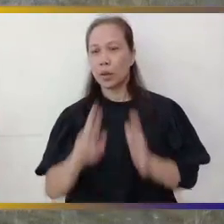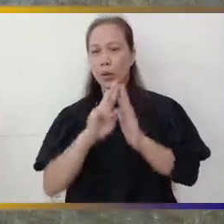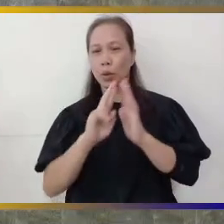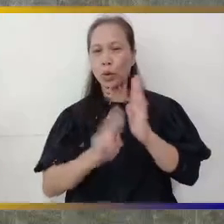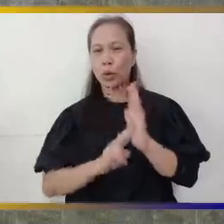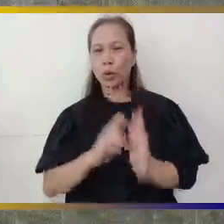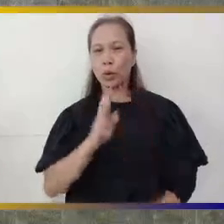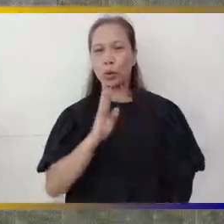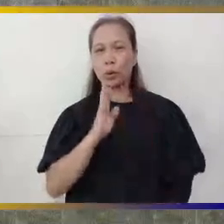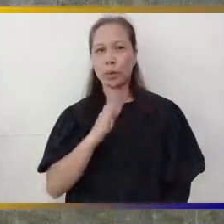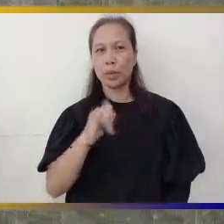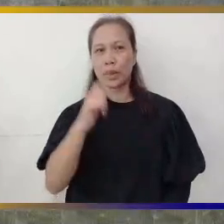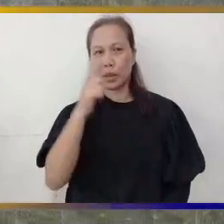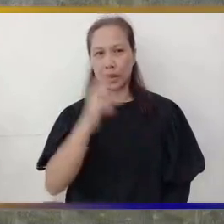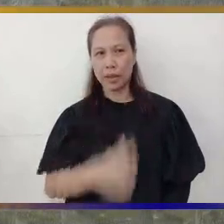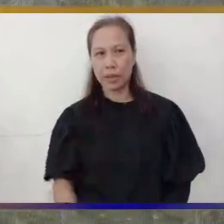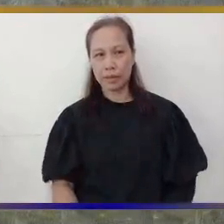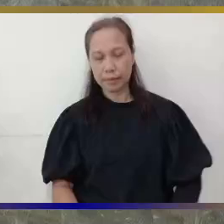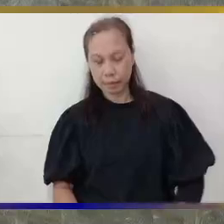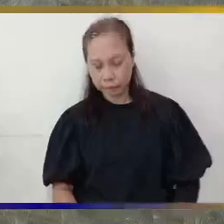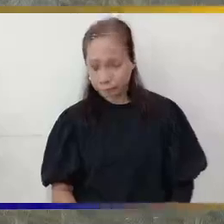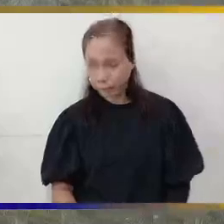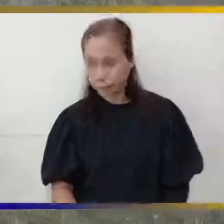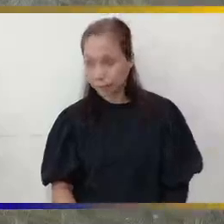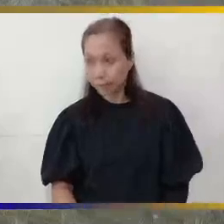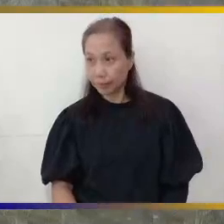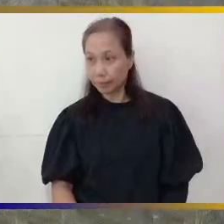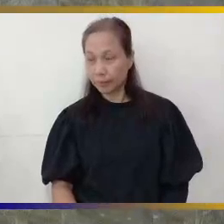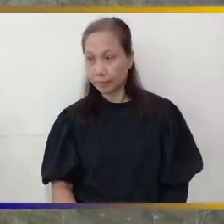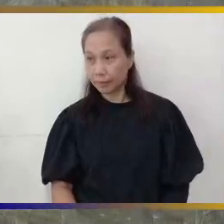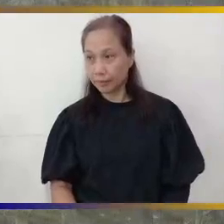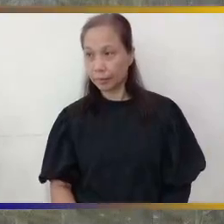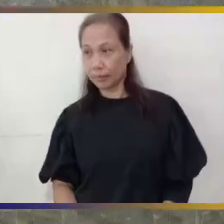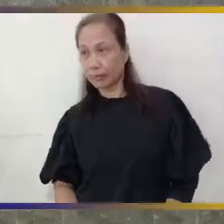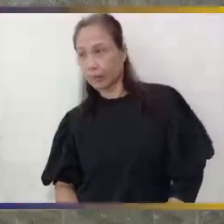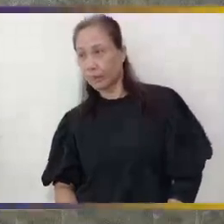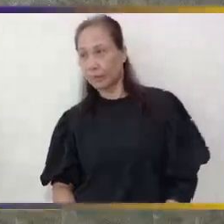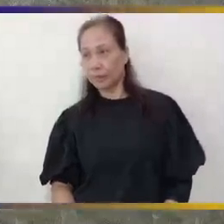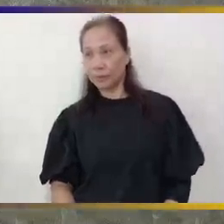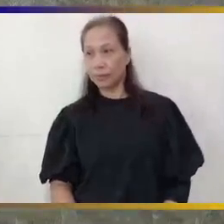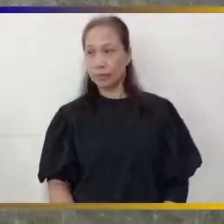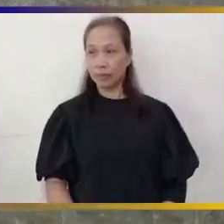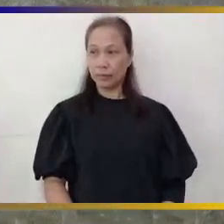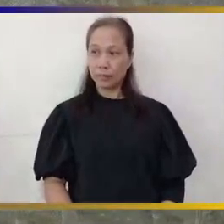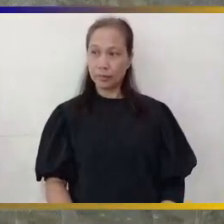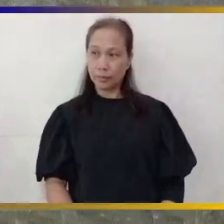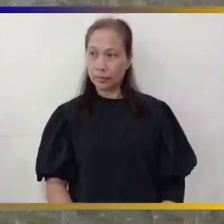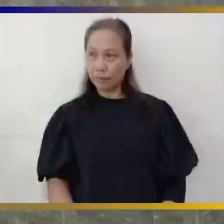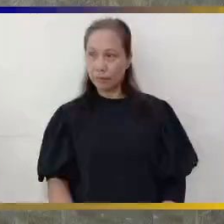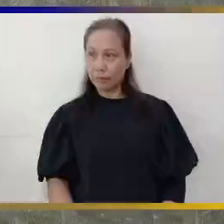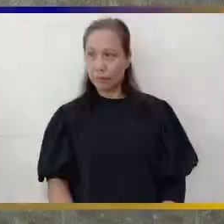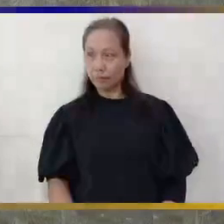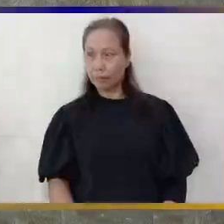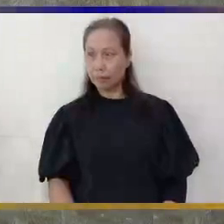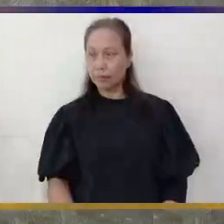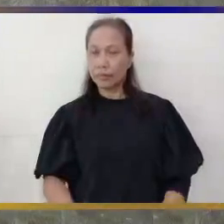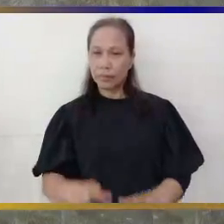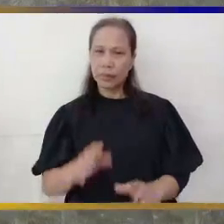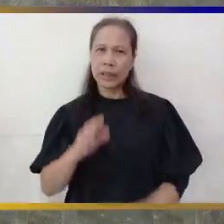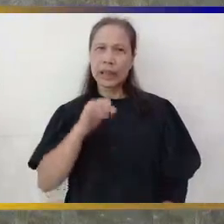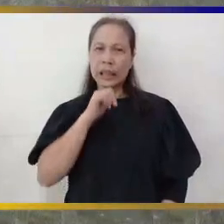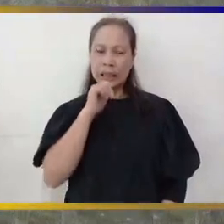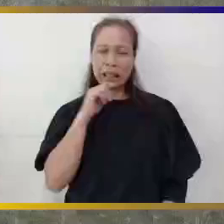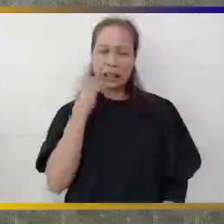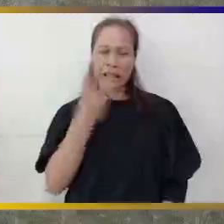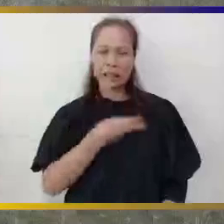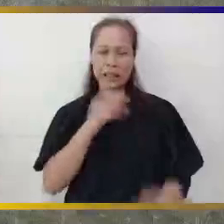ng Diyos okay at yung pag-u sa atin ng Diyos Hindi mo dapat turuan ang Diyos kung paano niya irule tayo Diyos